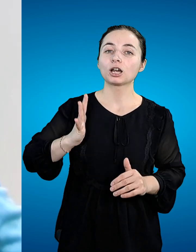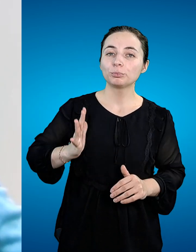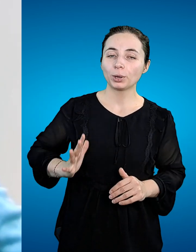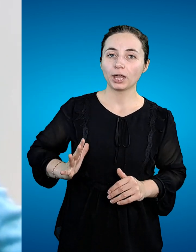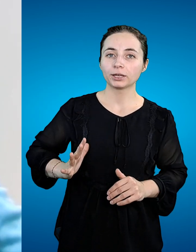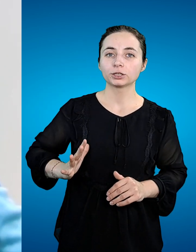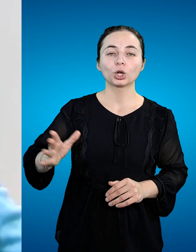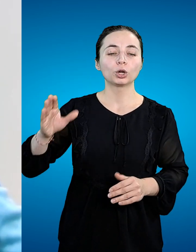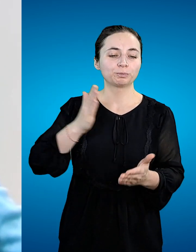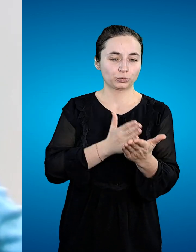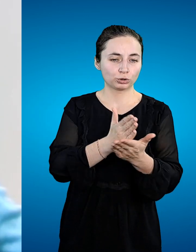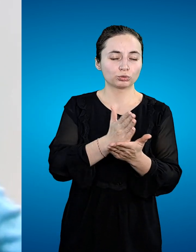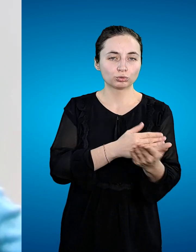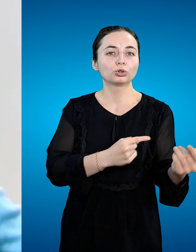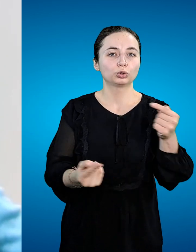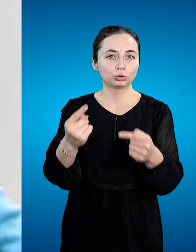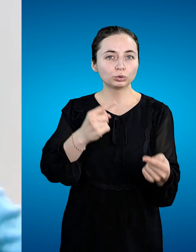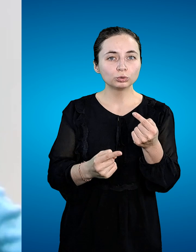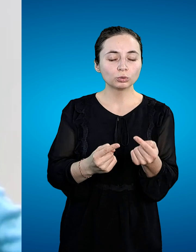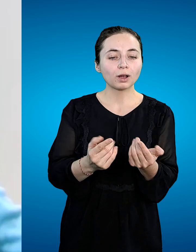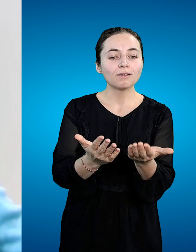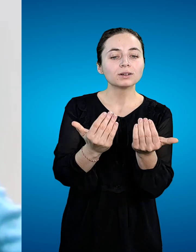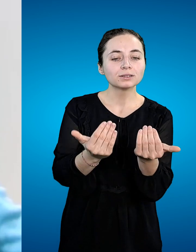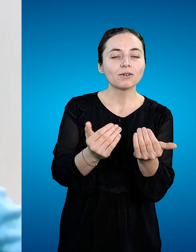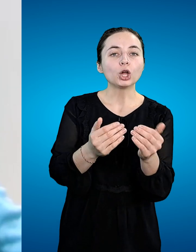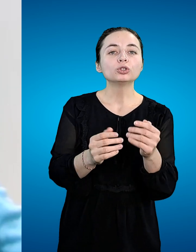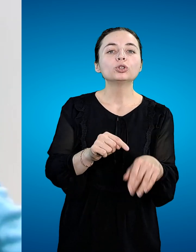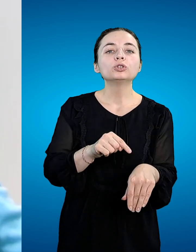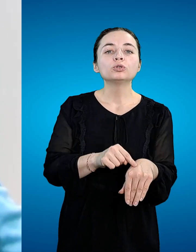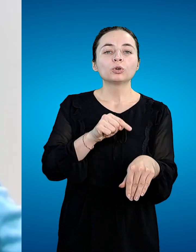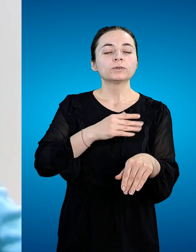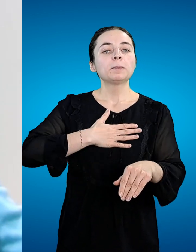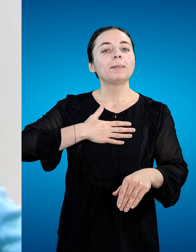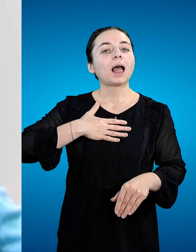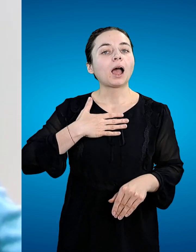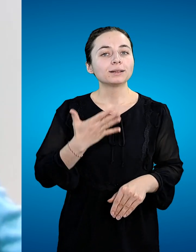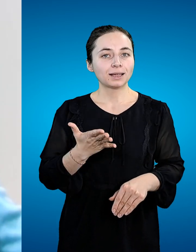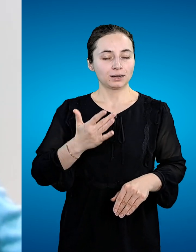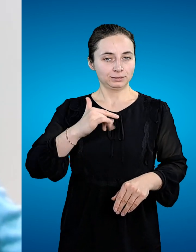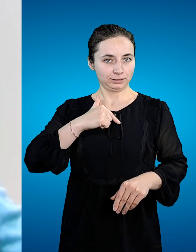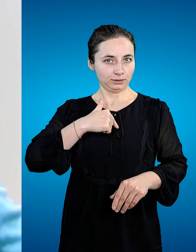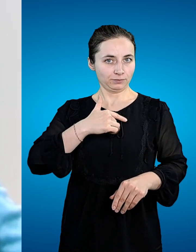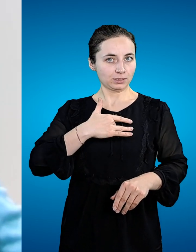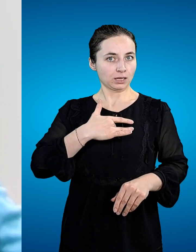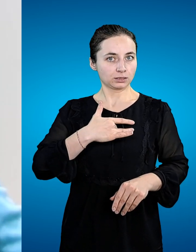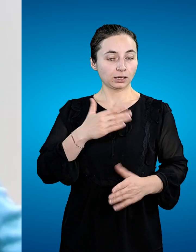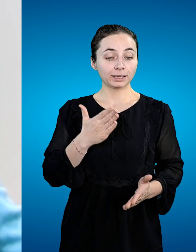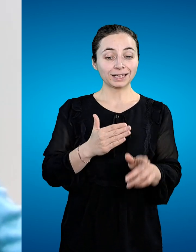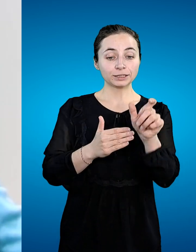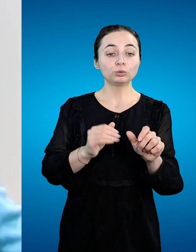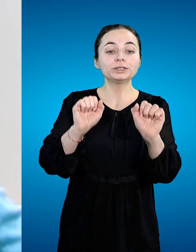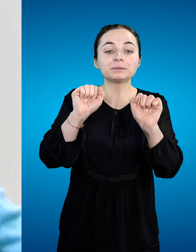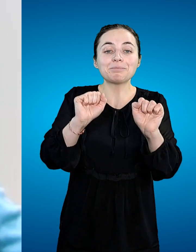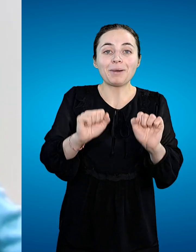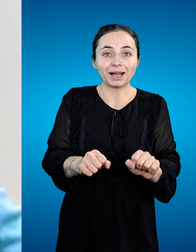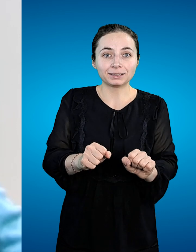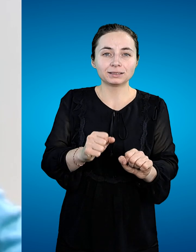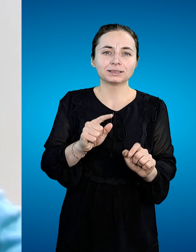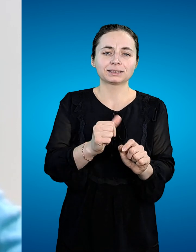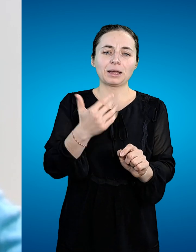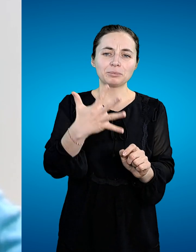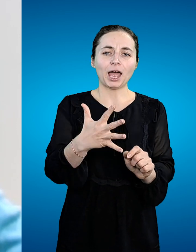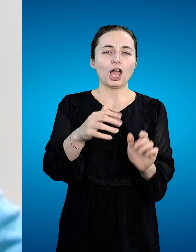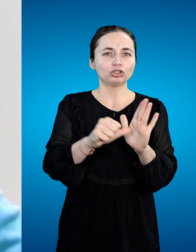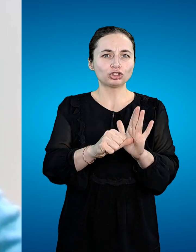прощать, терпеть, служить друг другу, вызывать это чувство благодарности в сердце. Потому что если люди смогли